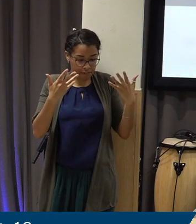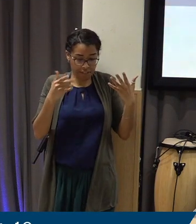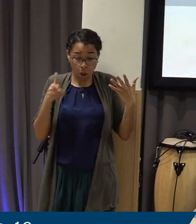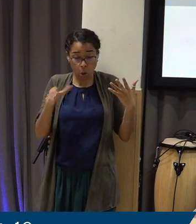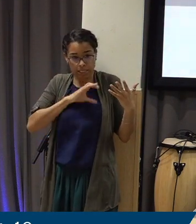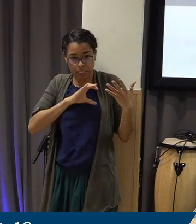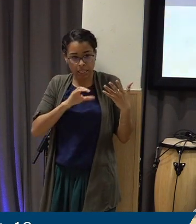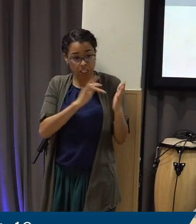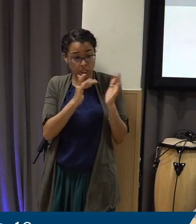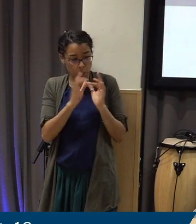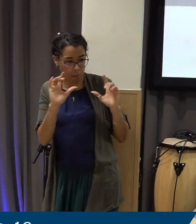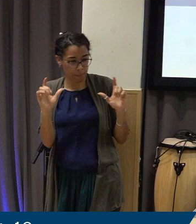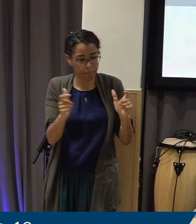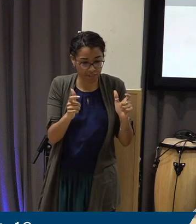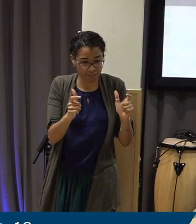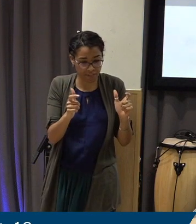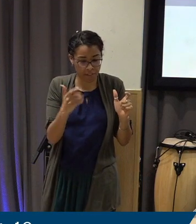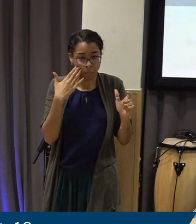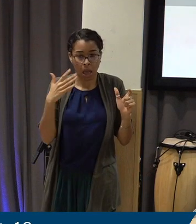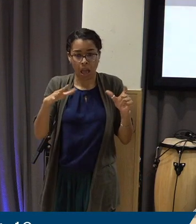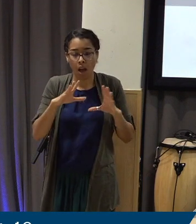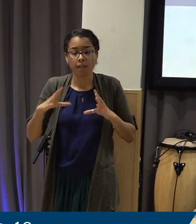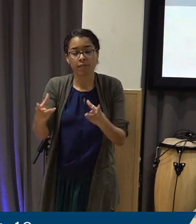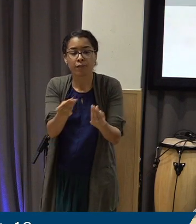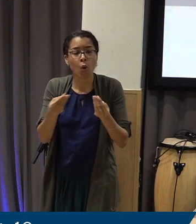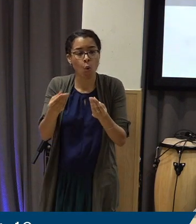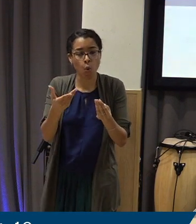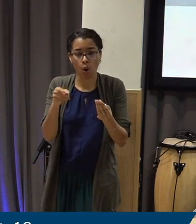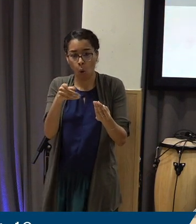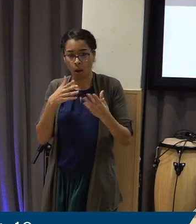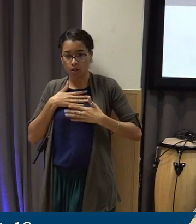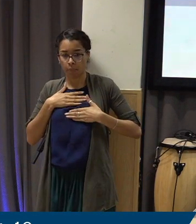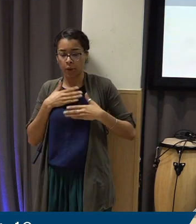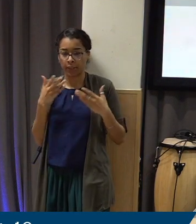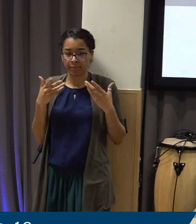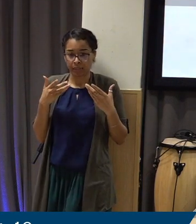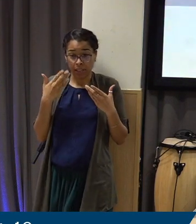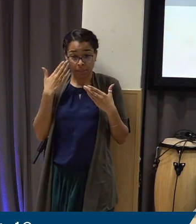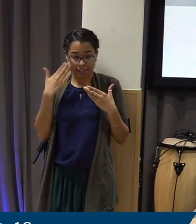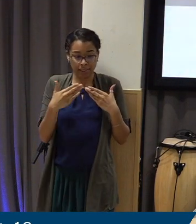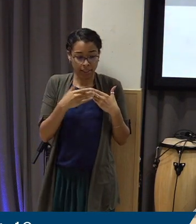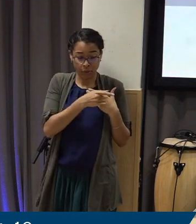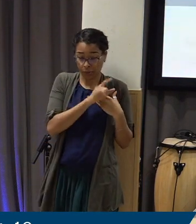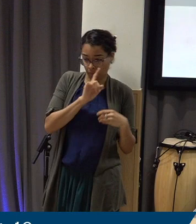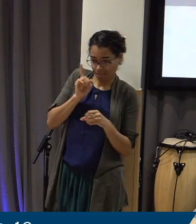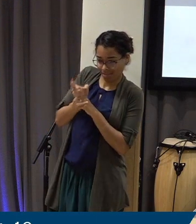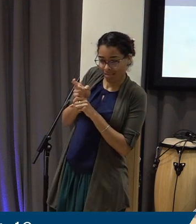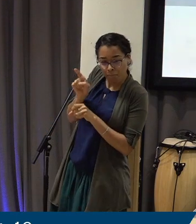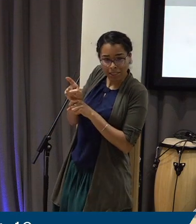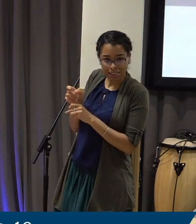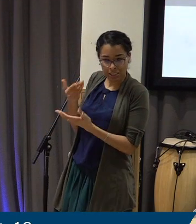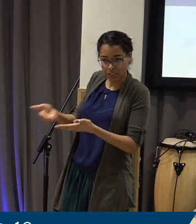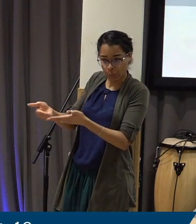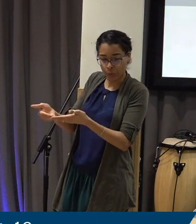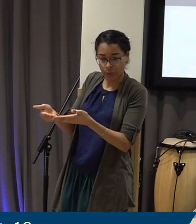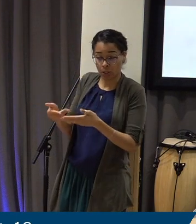à se saisir de lui, mais ils craignaient la foule. Ils avaient compris que c'était pour eux que Jésus avait dit cette parabole, et ils